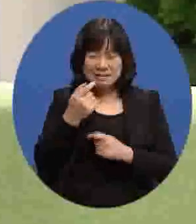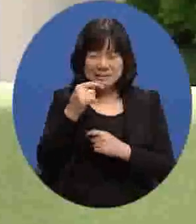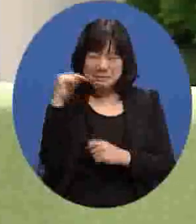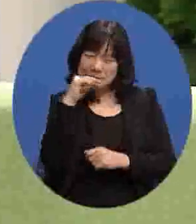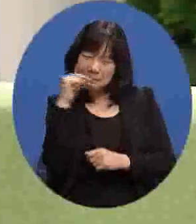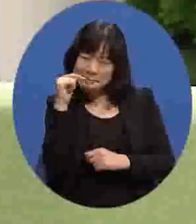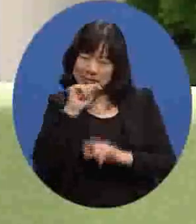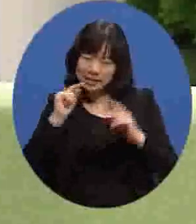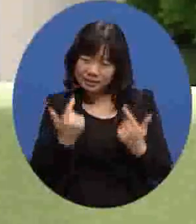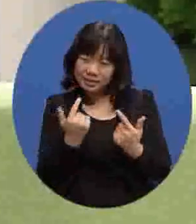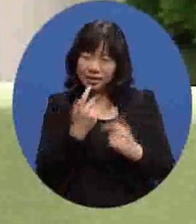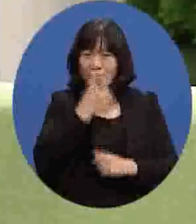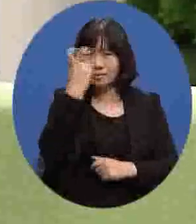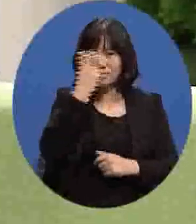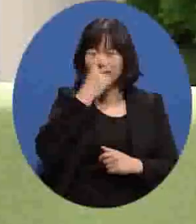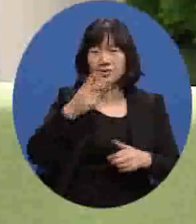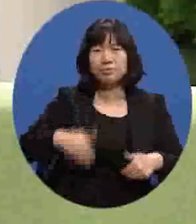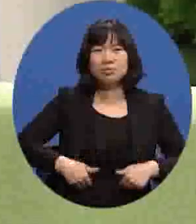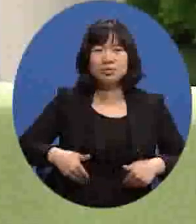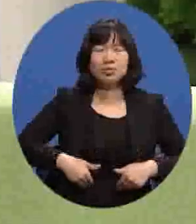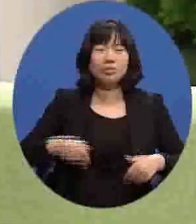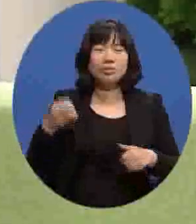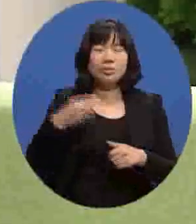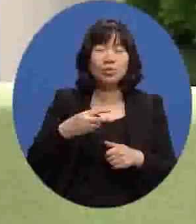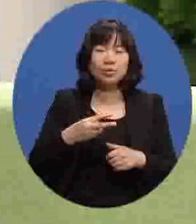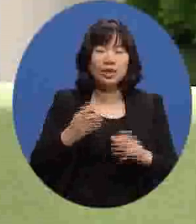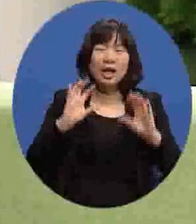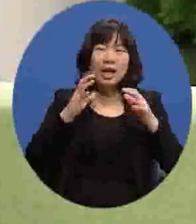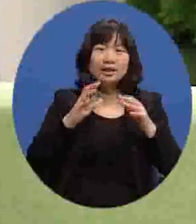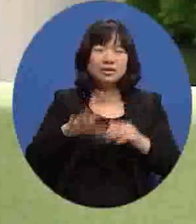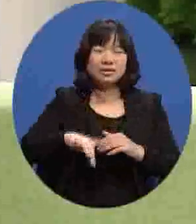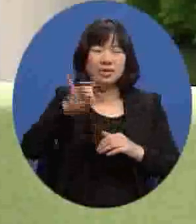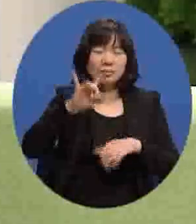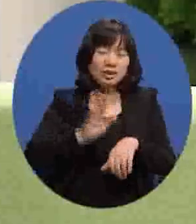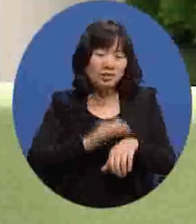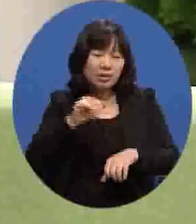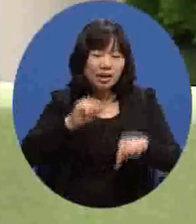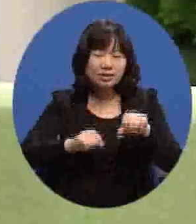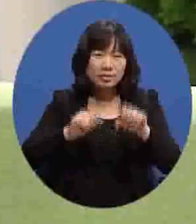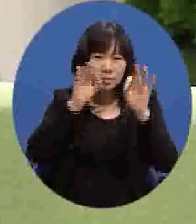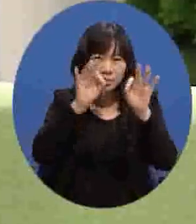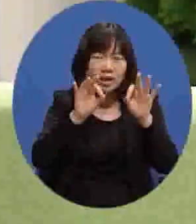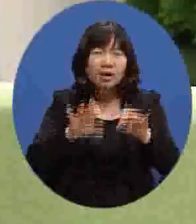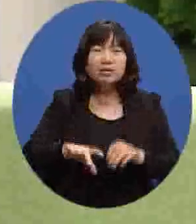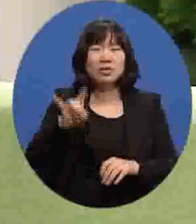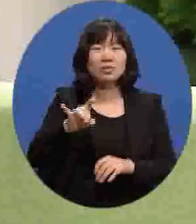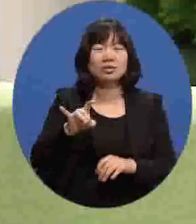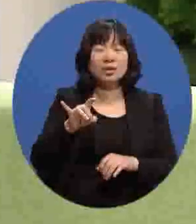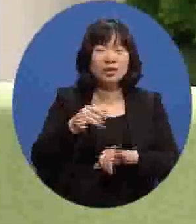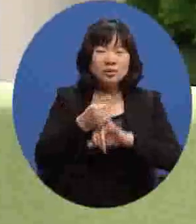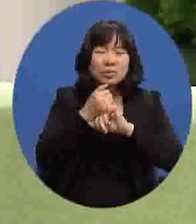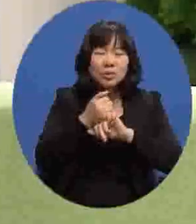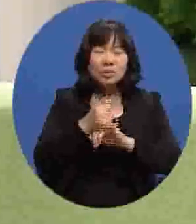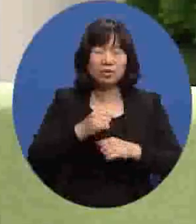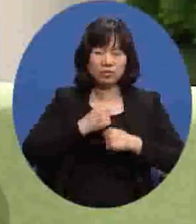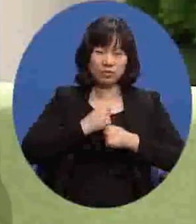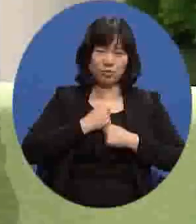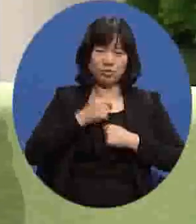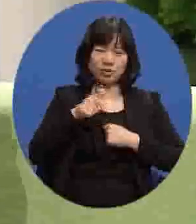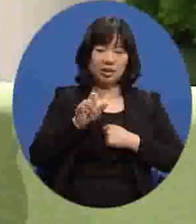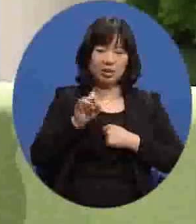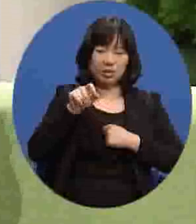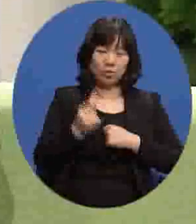아닌가도 검증을 하셔야 되는 거고요. 그리고 아이들은 처음에 잘못된 행동을 했을 때 처음에는 반드시 경고를 해주셔야지.